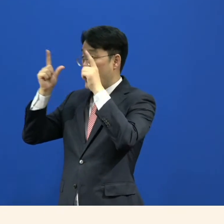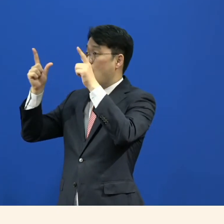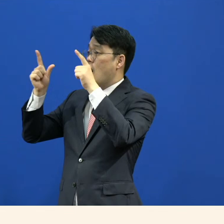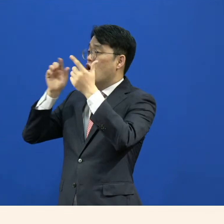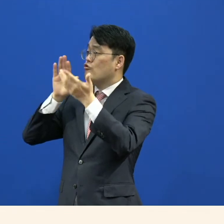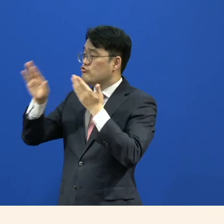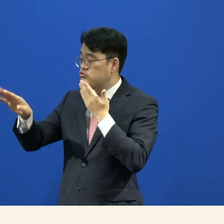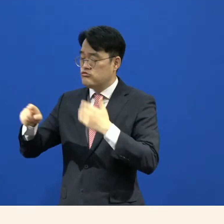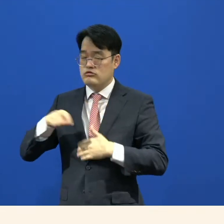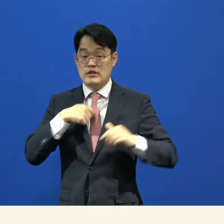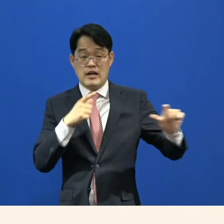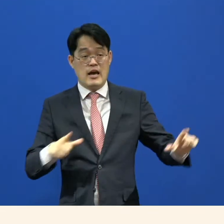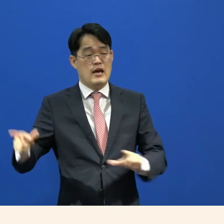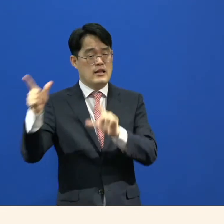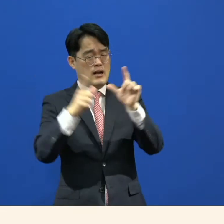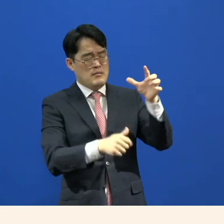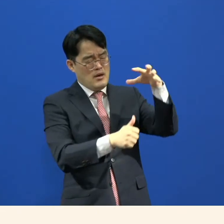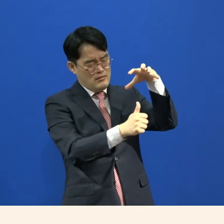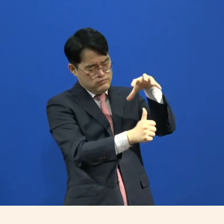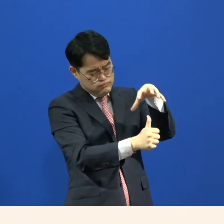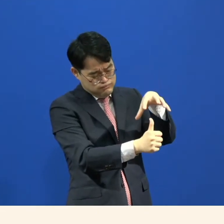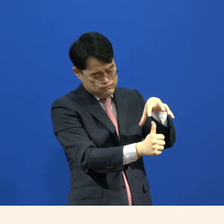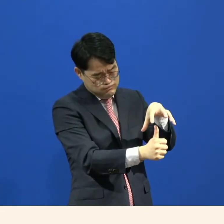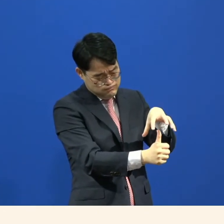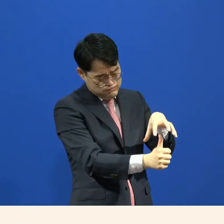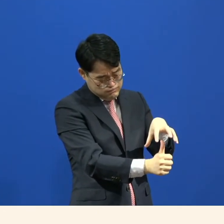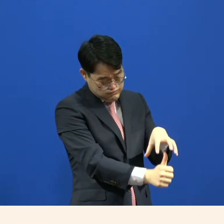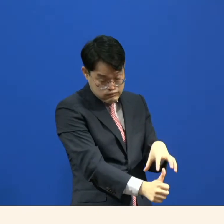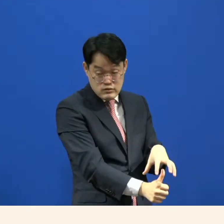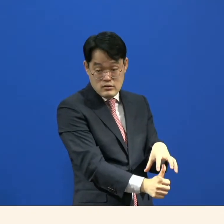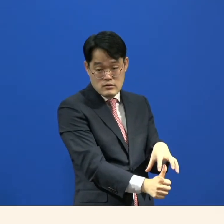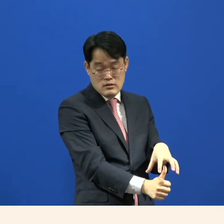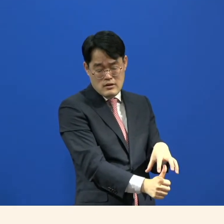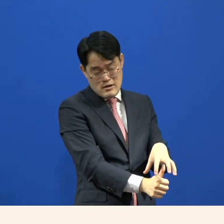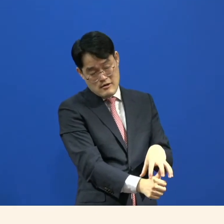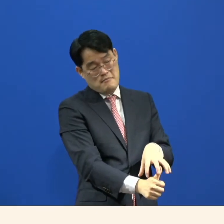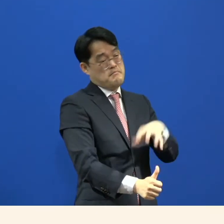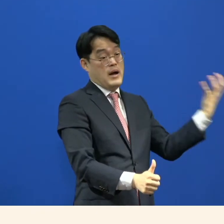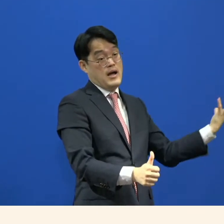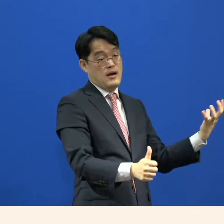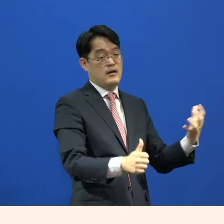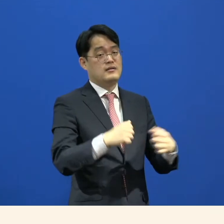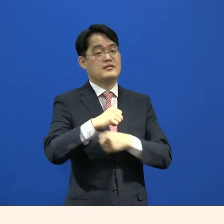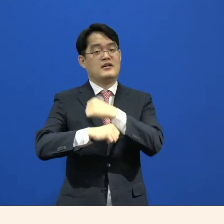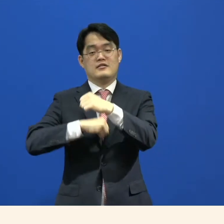짓누르고 있던 모든 종교적인 그 억압으로부터 자유를 누리면서